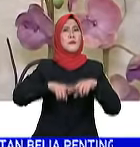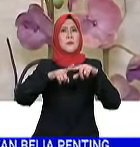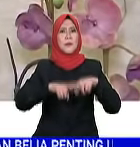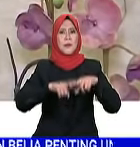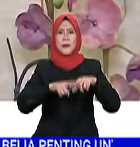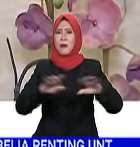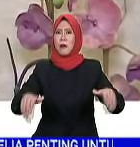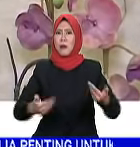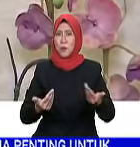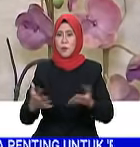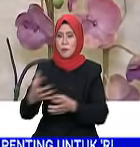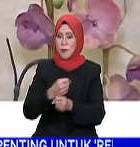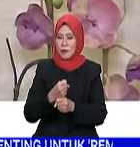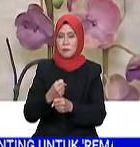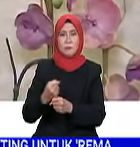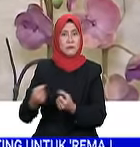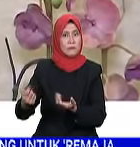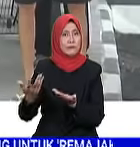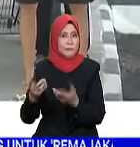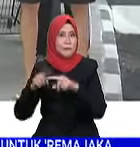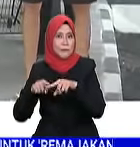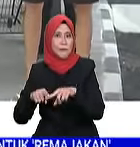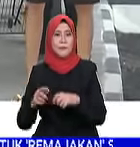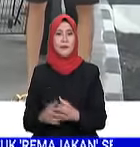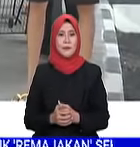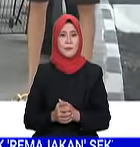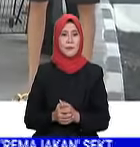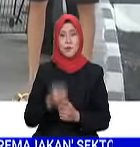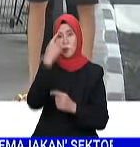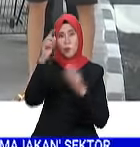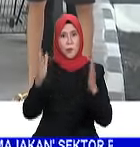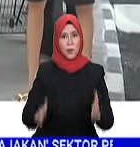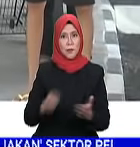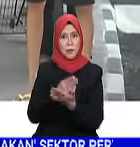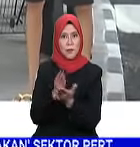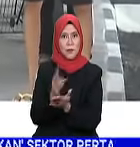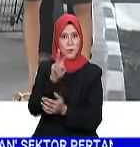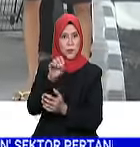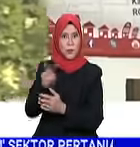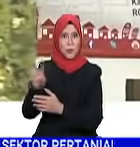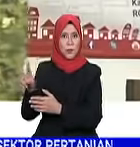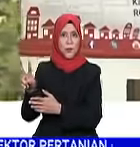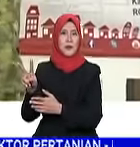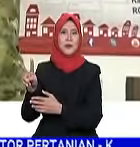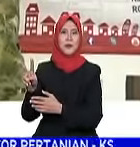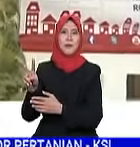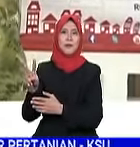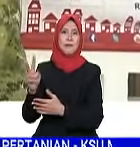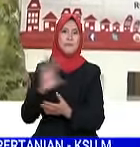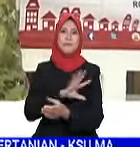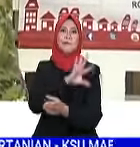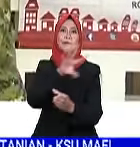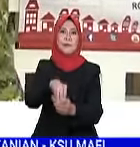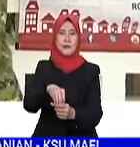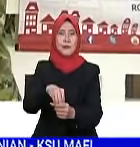kepada bagaimana hasil yang kita akan peroleh. Bagi orang ramai, bajet 2022 disifatkan sebagai